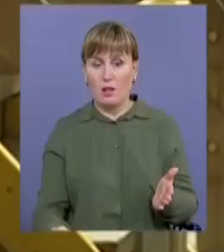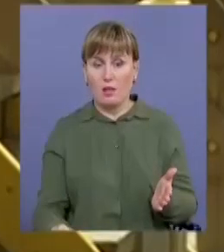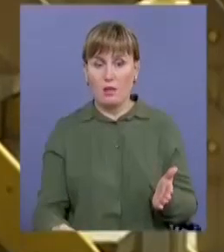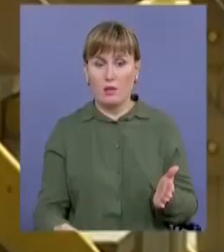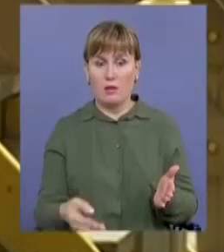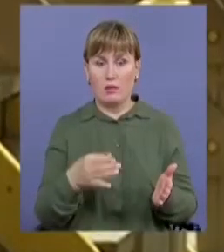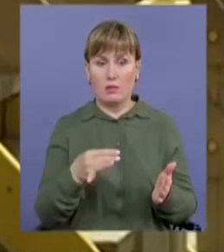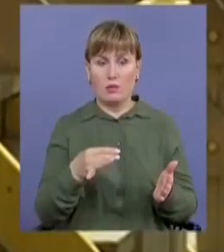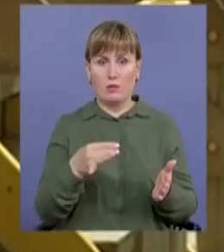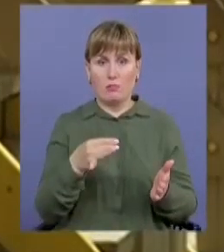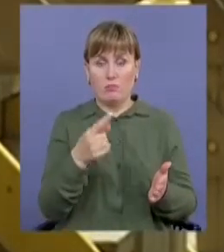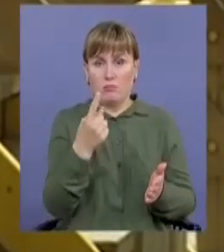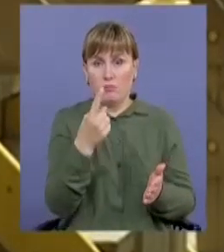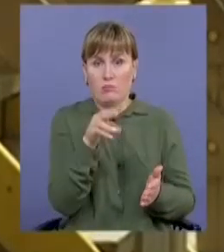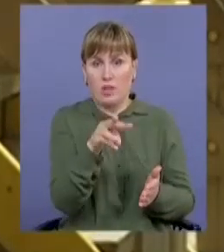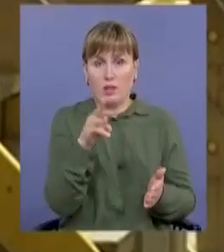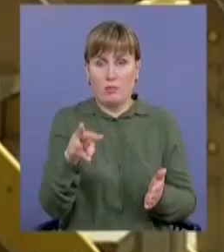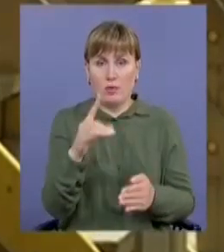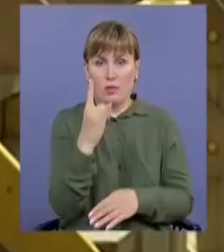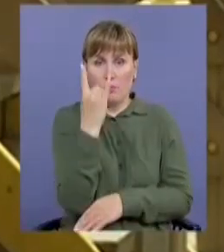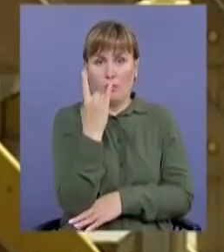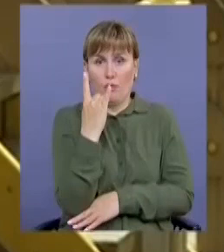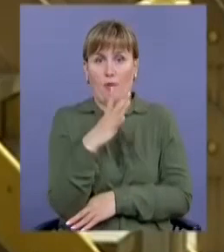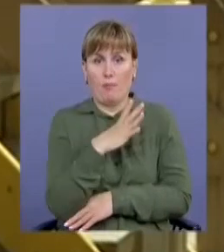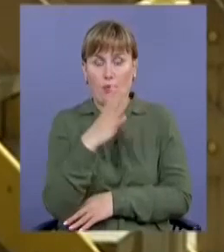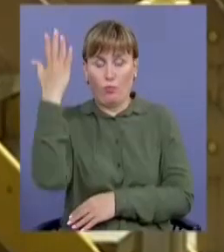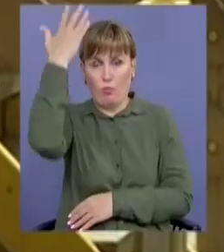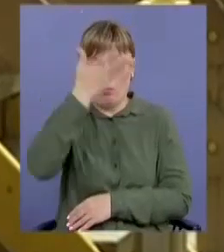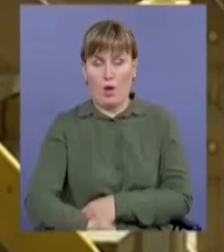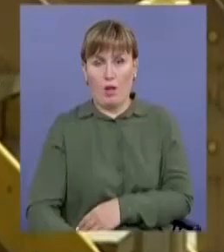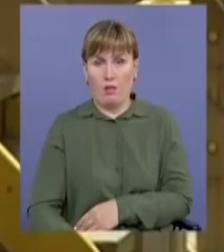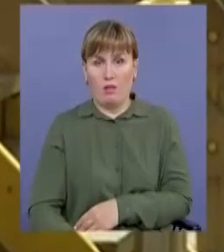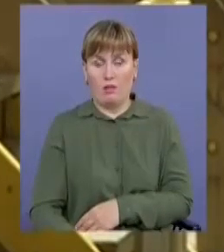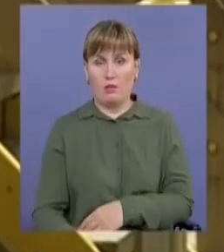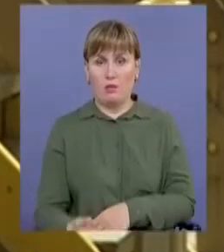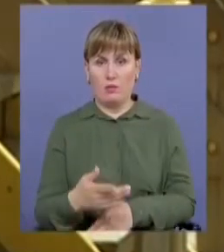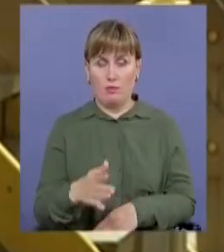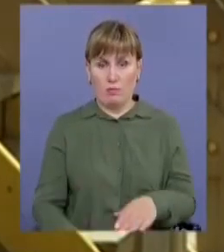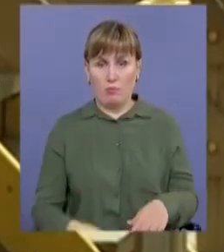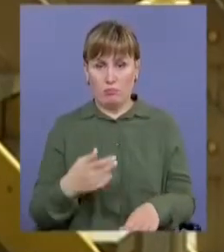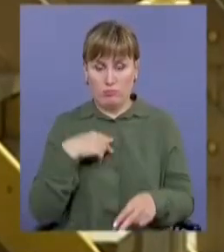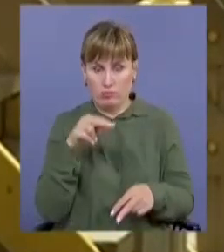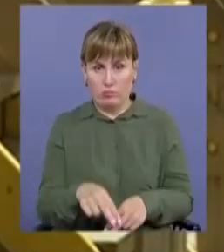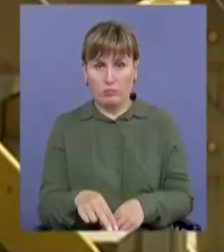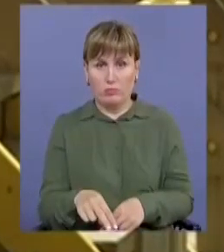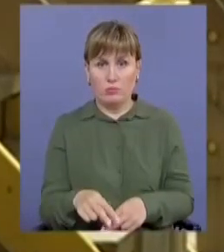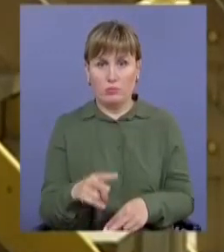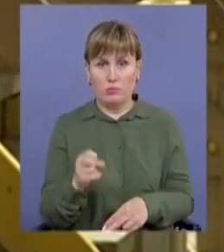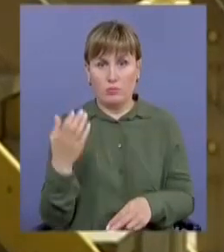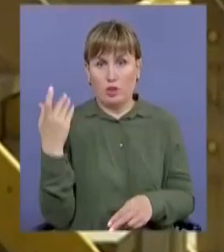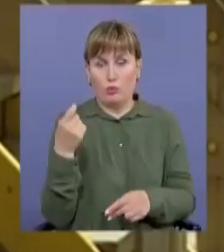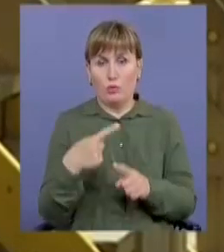в миллиметре, в сантиметре буквально от нас ребенок был на руках. Она упала прямо под ноги, на плечи